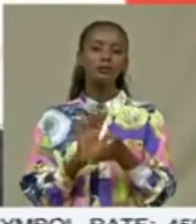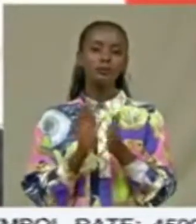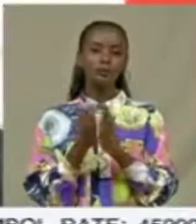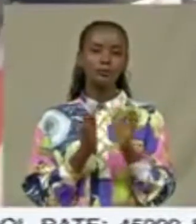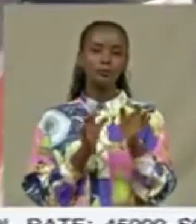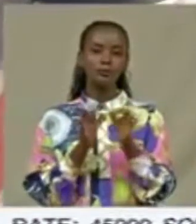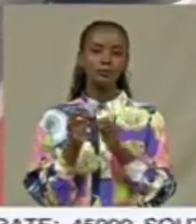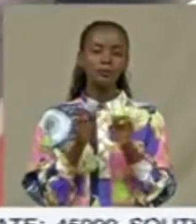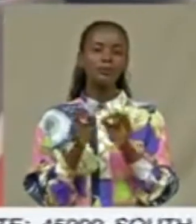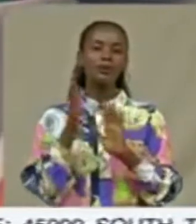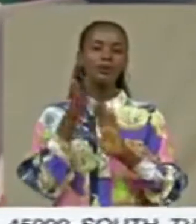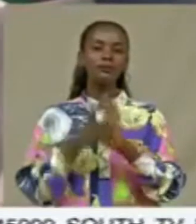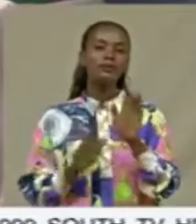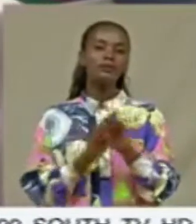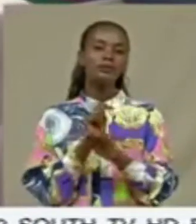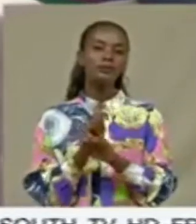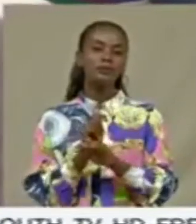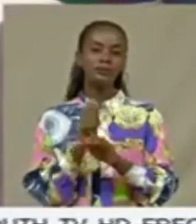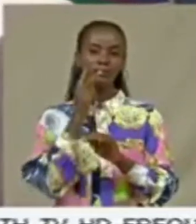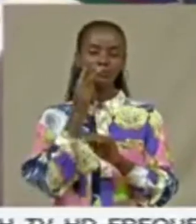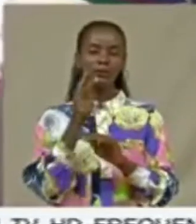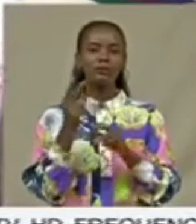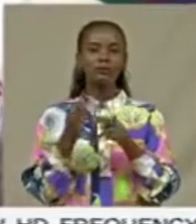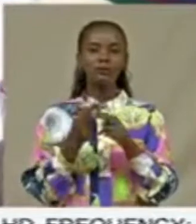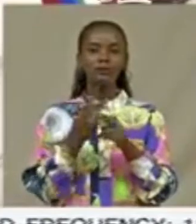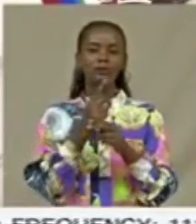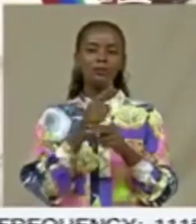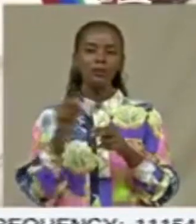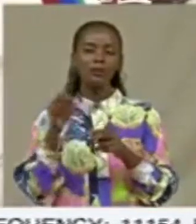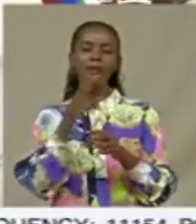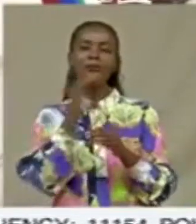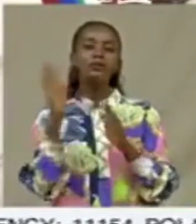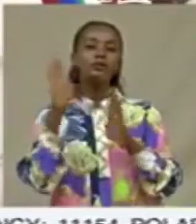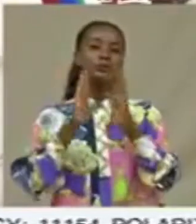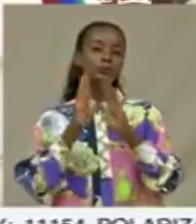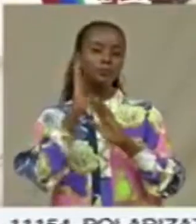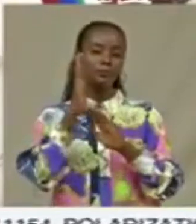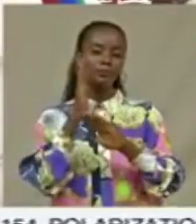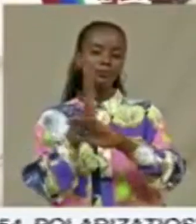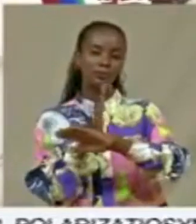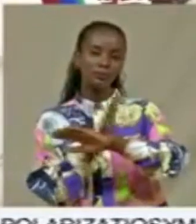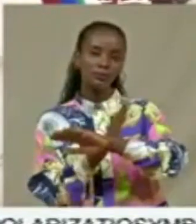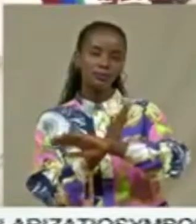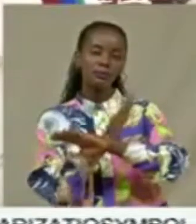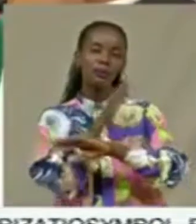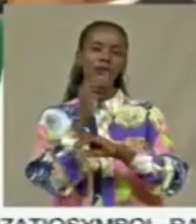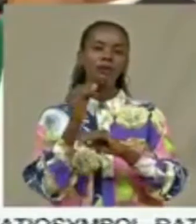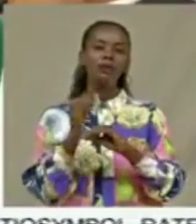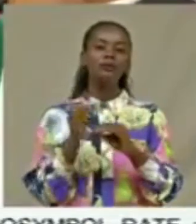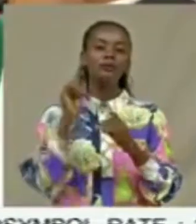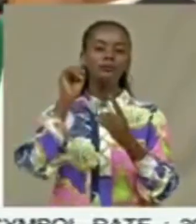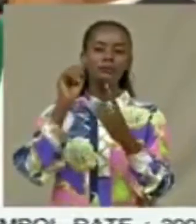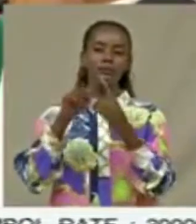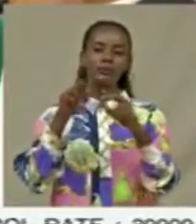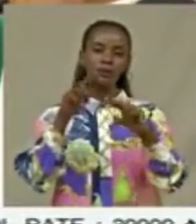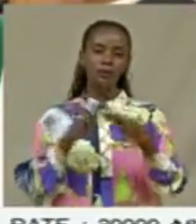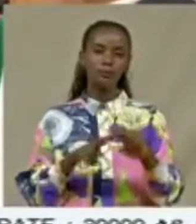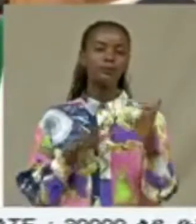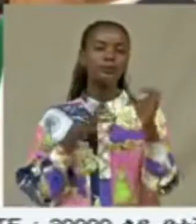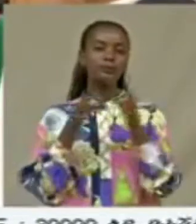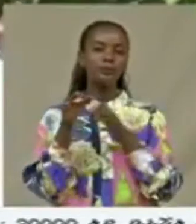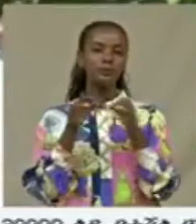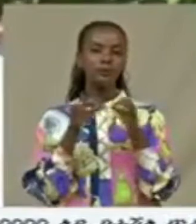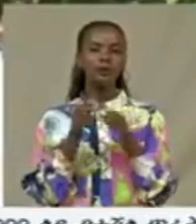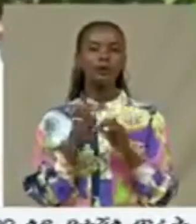ገልጸው በአስፈጻሚ ተቋማት የሚታዩ እጥረቶችን በማረም ችግሮች በቀጣይ የሚስተካከሉበትም አቅጣጫ መቀመጡንም